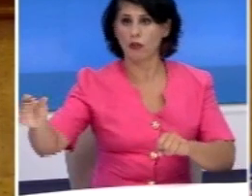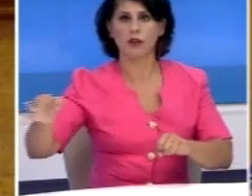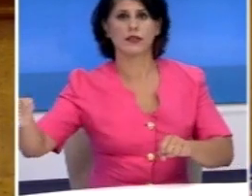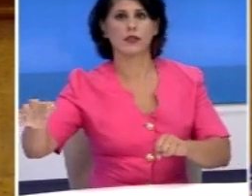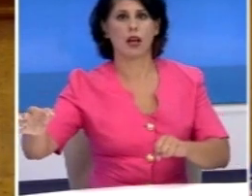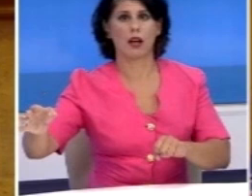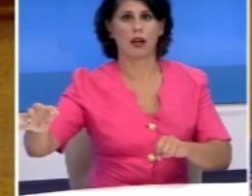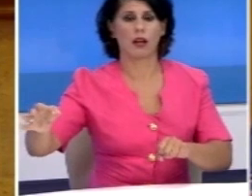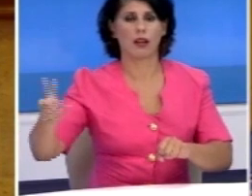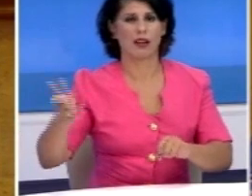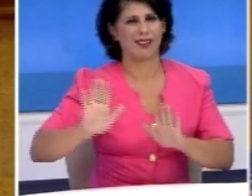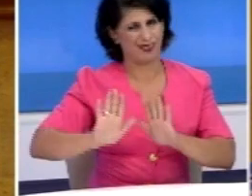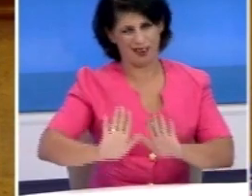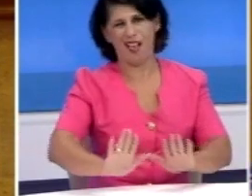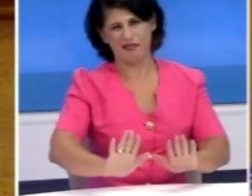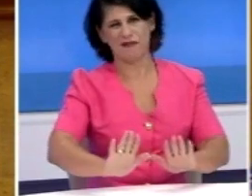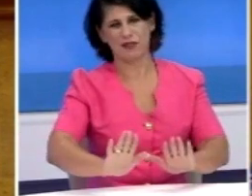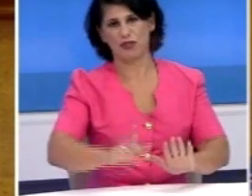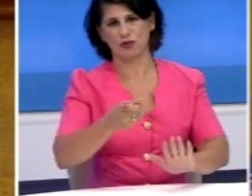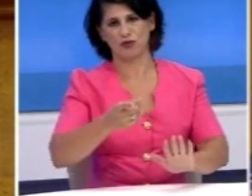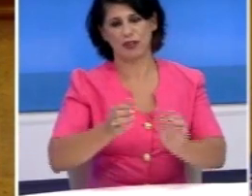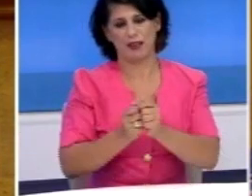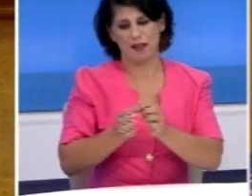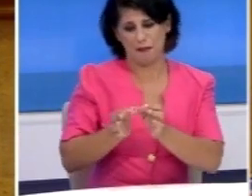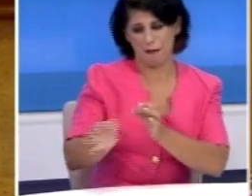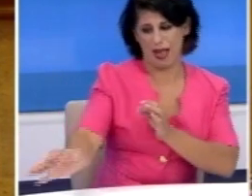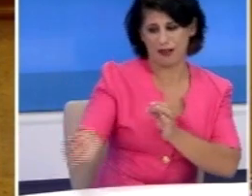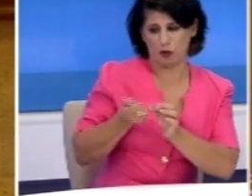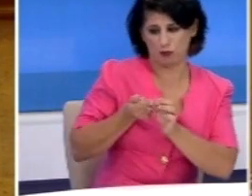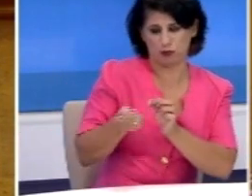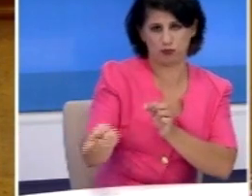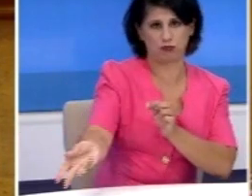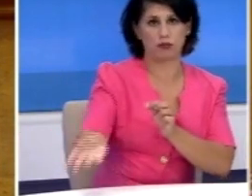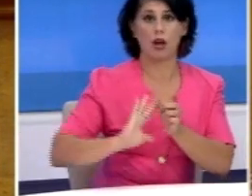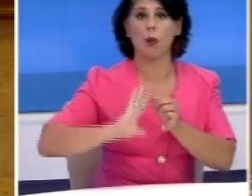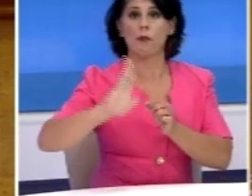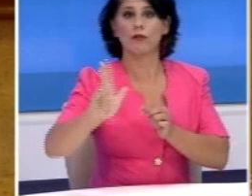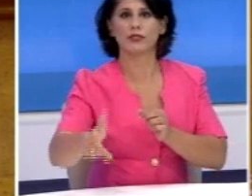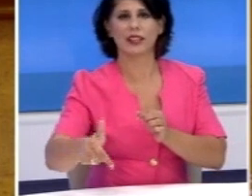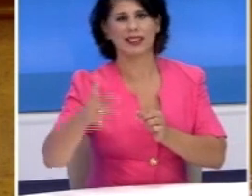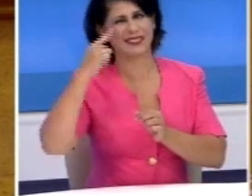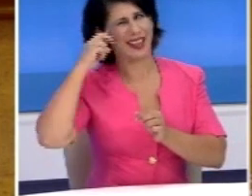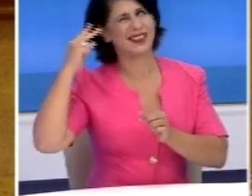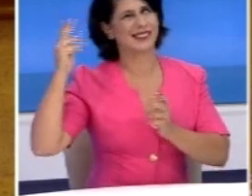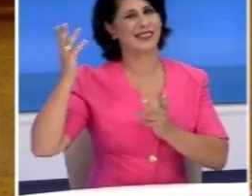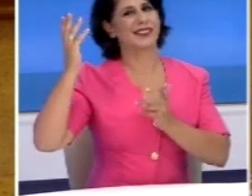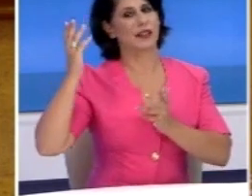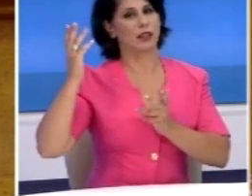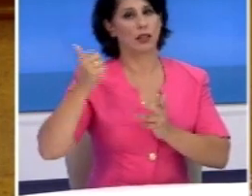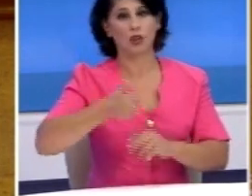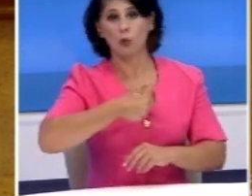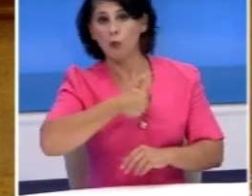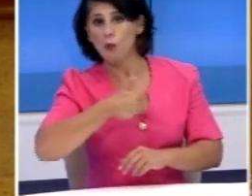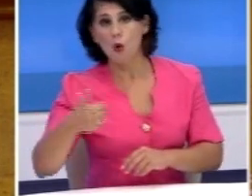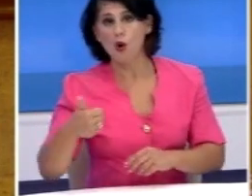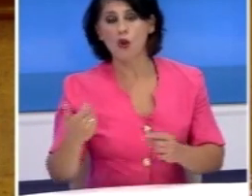Θάλασσας. Ας αφήσουν λοιπόν κατά μέρος τις μεζούρες ορισμένοι που φτάνουν μέχρι και σε εξυπνακισμούς, γιατί το μόνο